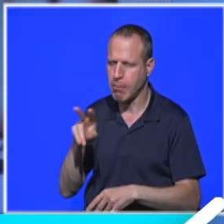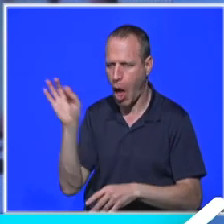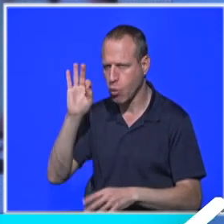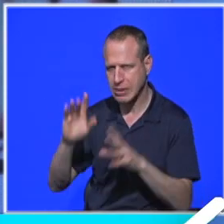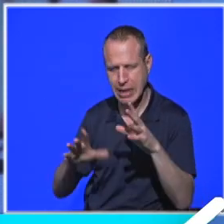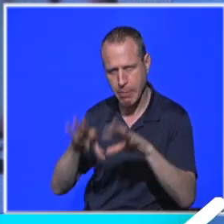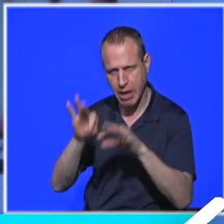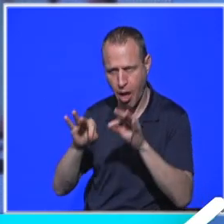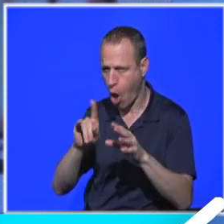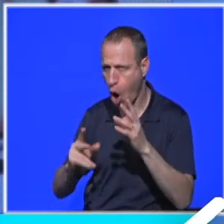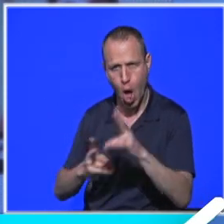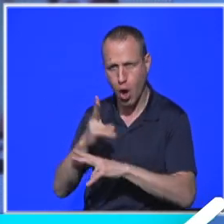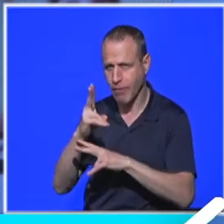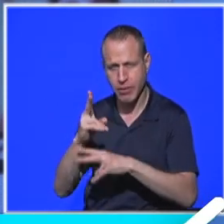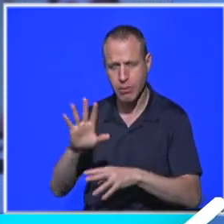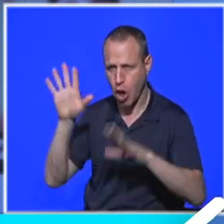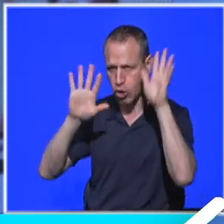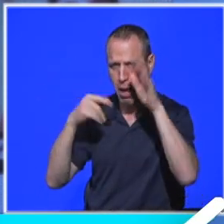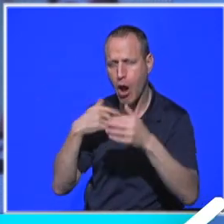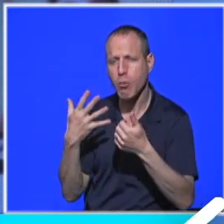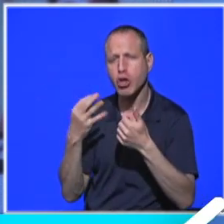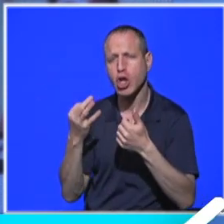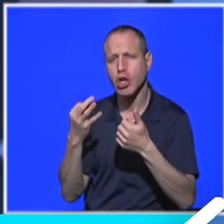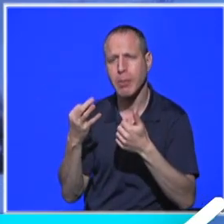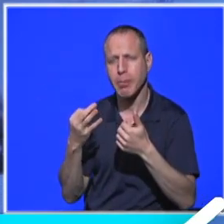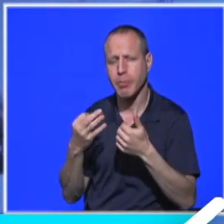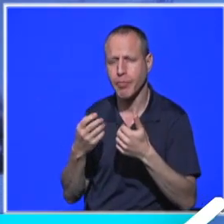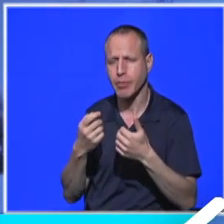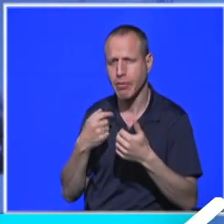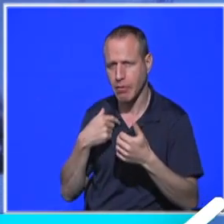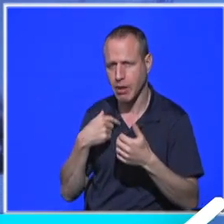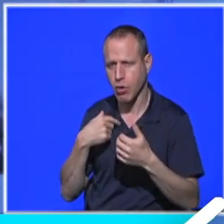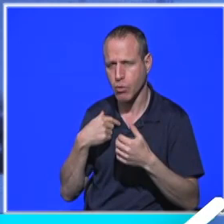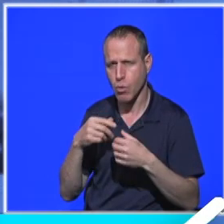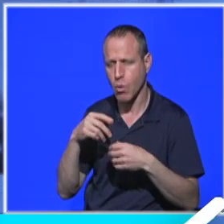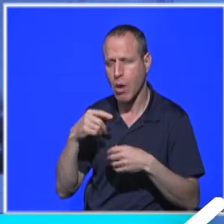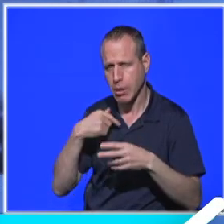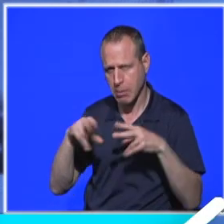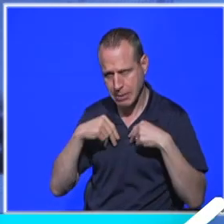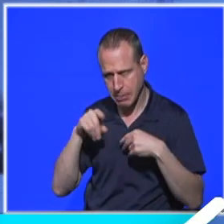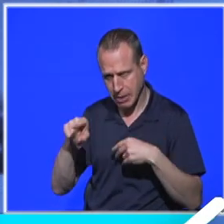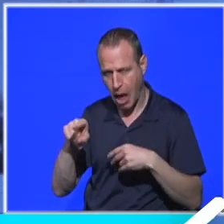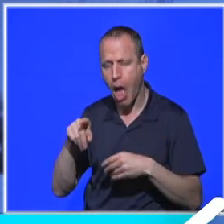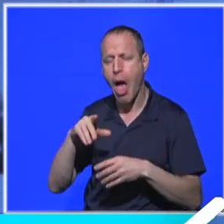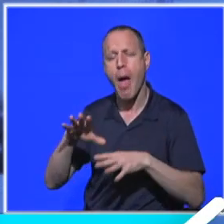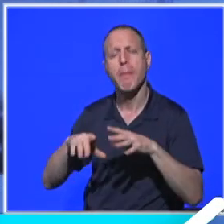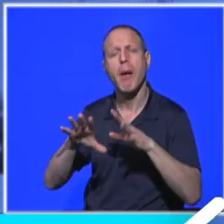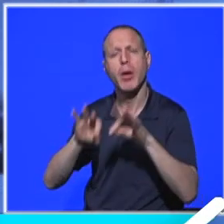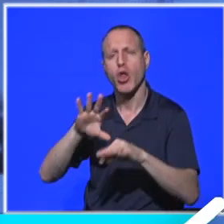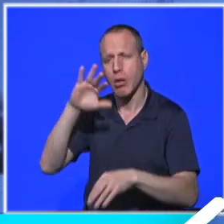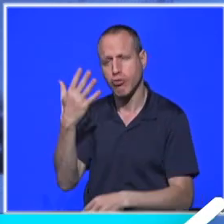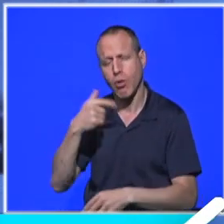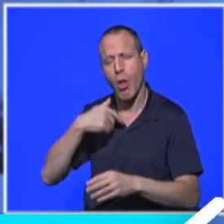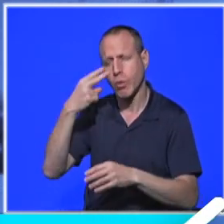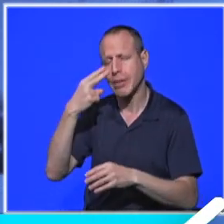לשמיים, חבר'ה. אנחנו ב-60ים. ומדובר שבפעם הזאת אנחנו נרד, ואני מסכים איתך, בנגלה החמישית אנחנו נרד עוד יותר. אז איפה השלילי